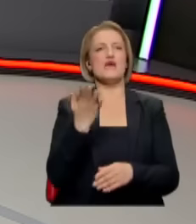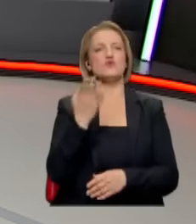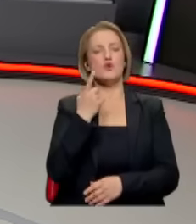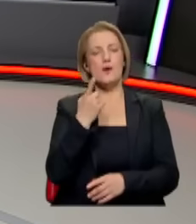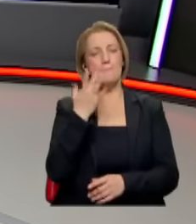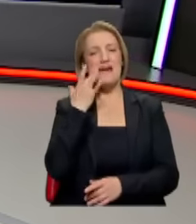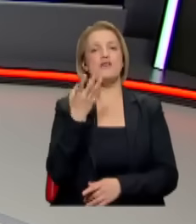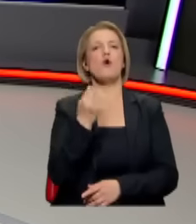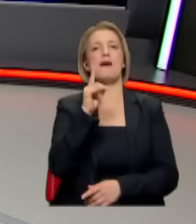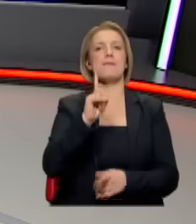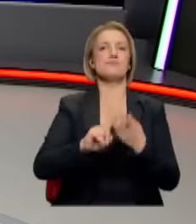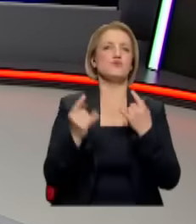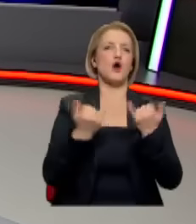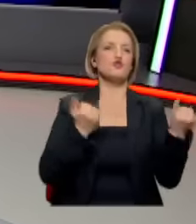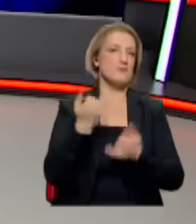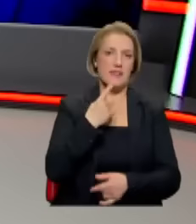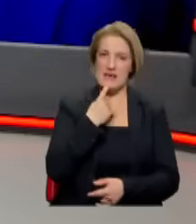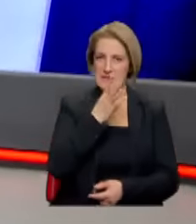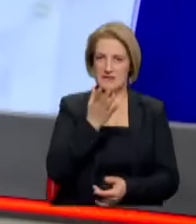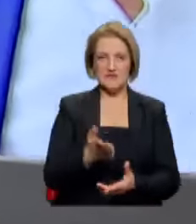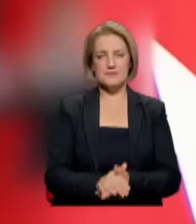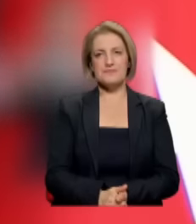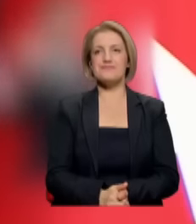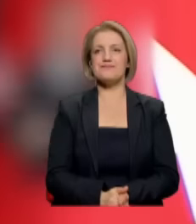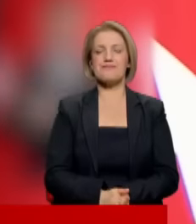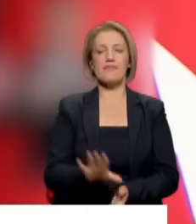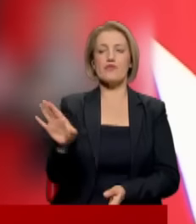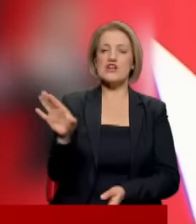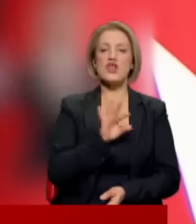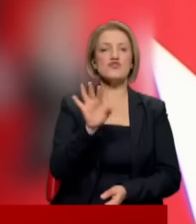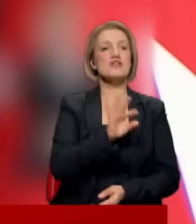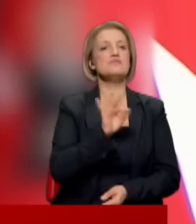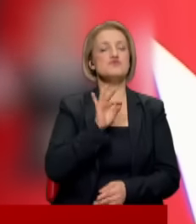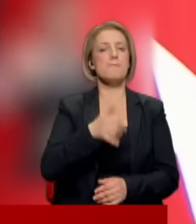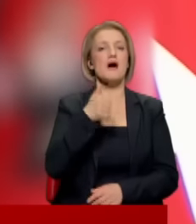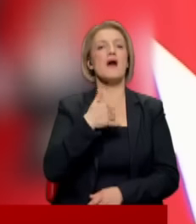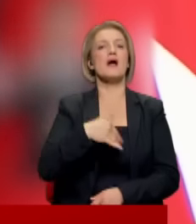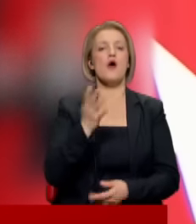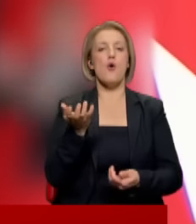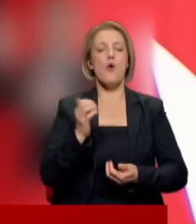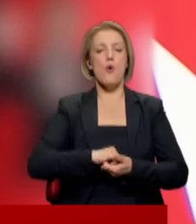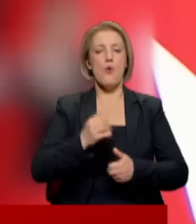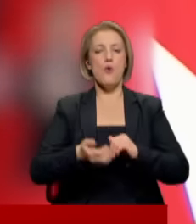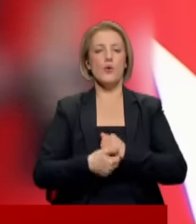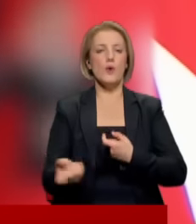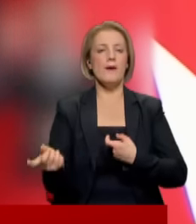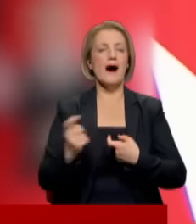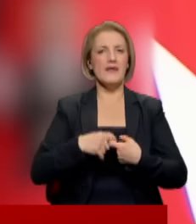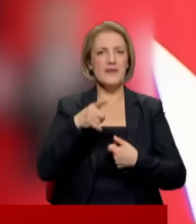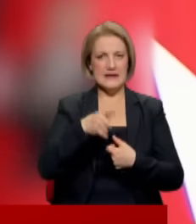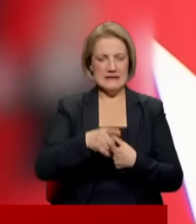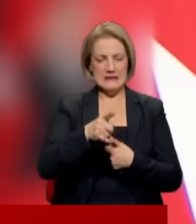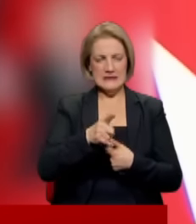belirsiz polemiği de diyebiliriz seçilmiş başkanlar değil örgütün atadığı neydü